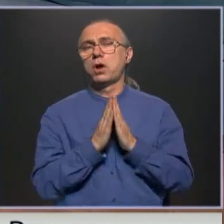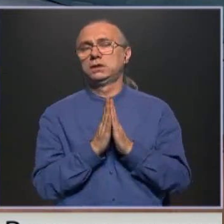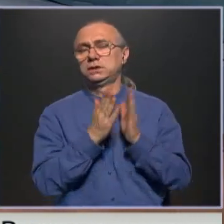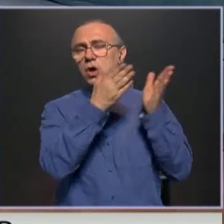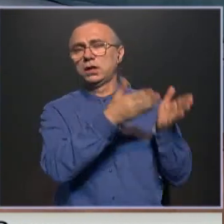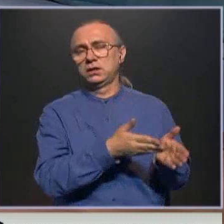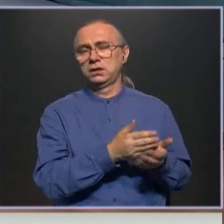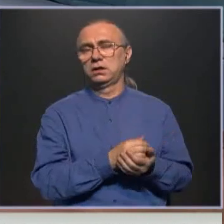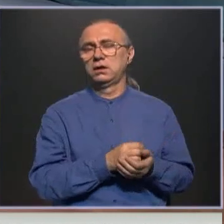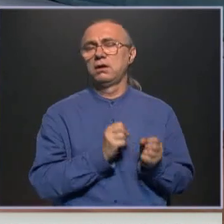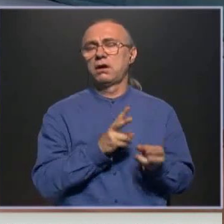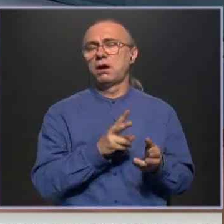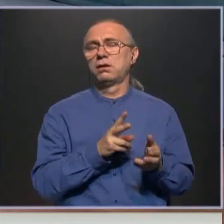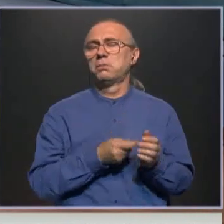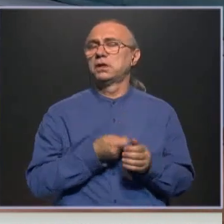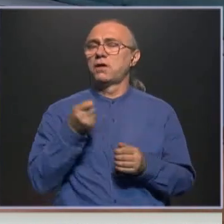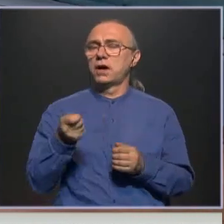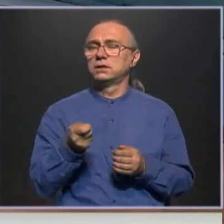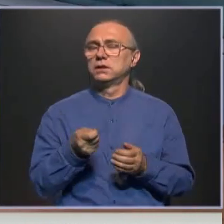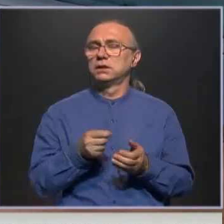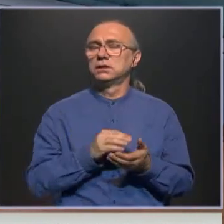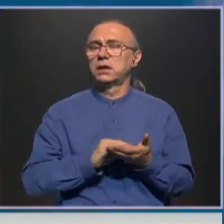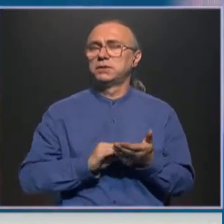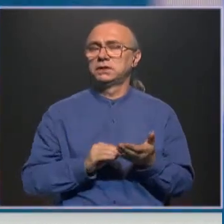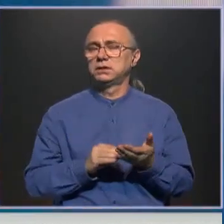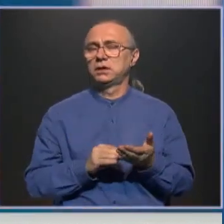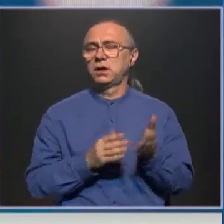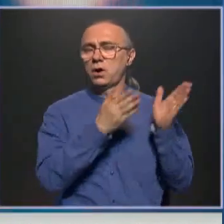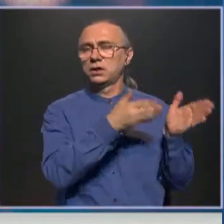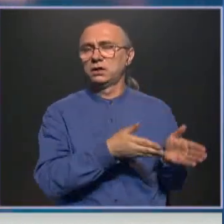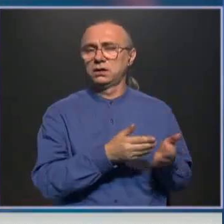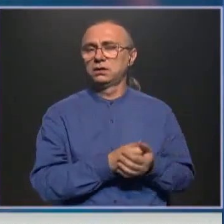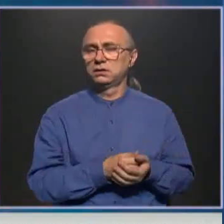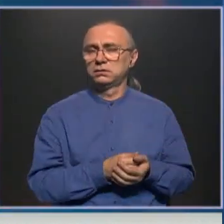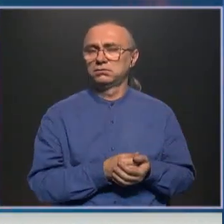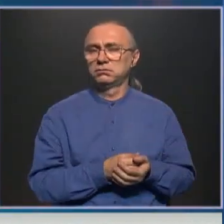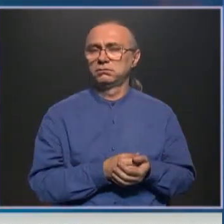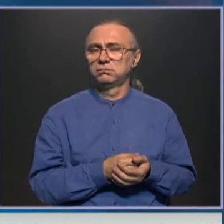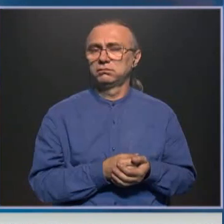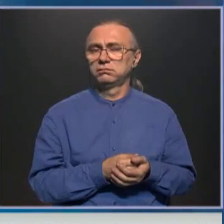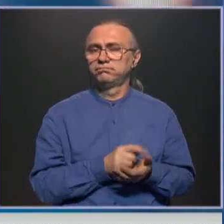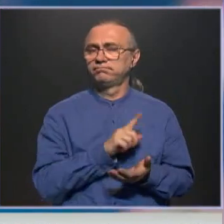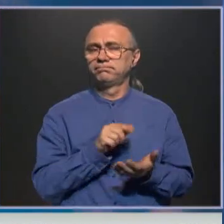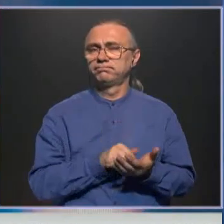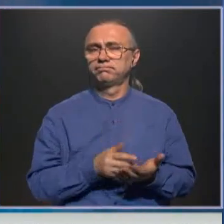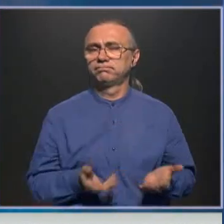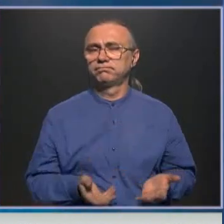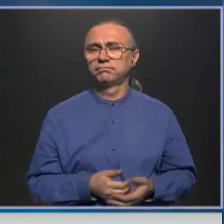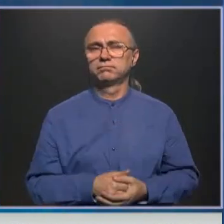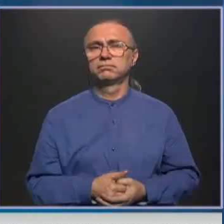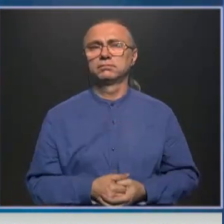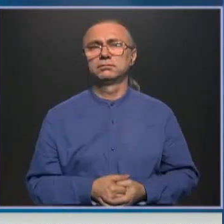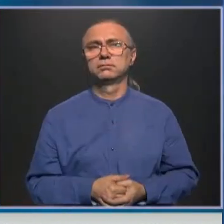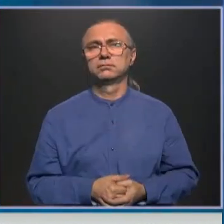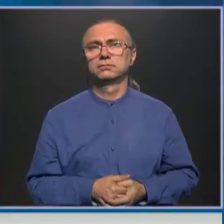писать о них записки в храм на Проскомидию и на Евтинью. Спасибо. Ох, да